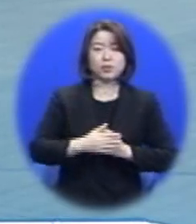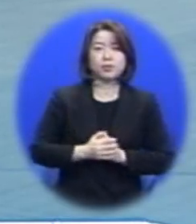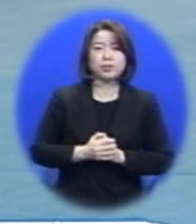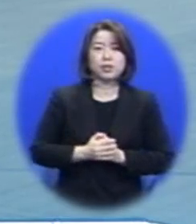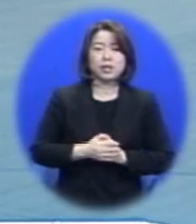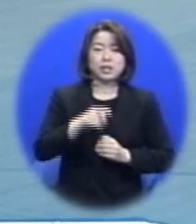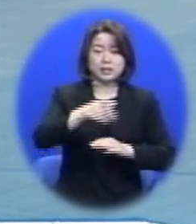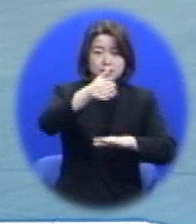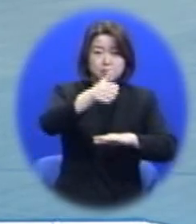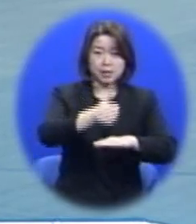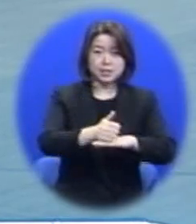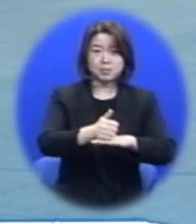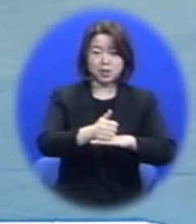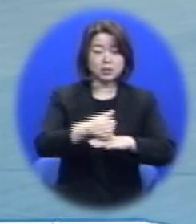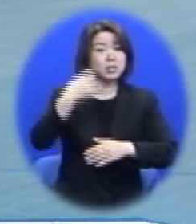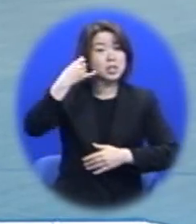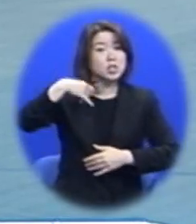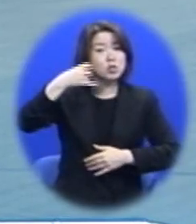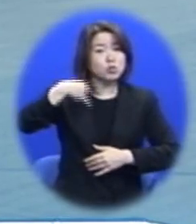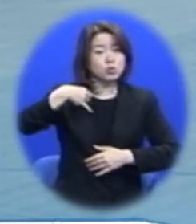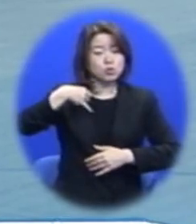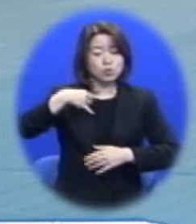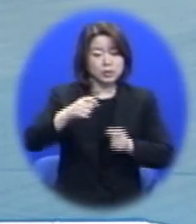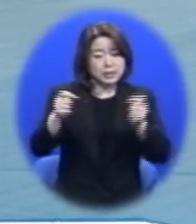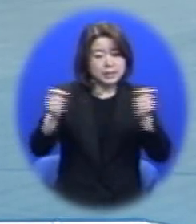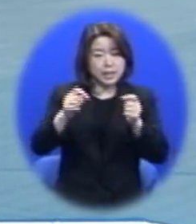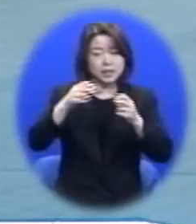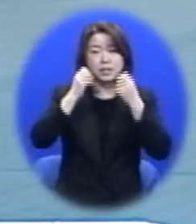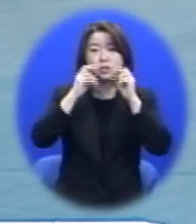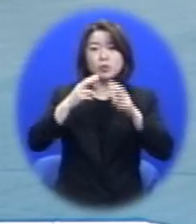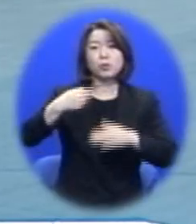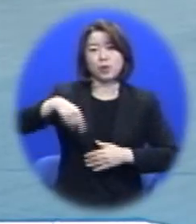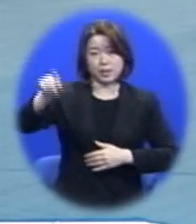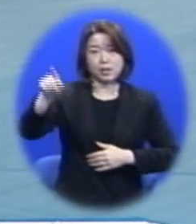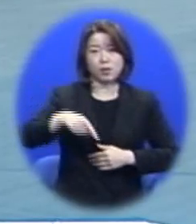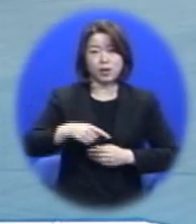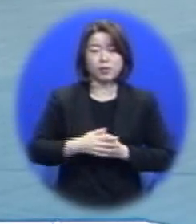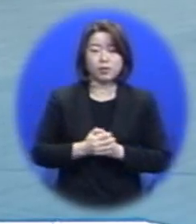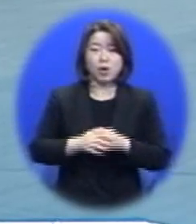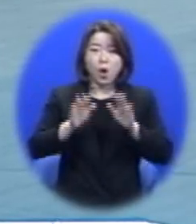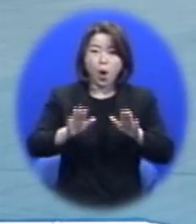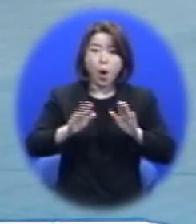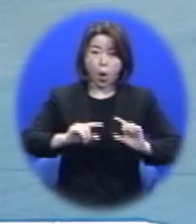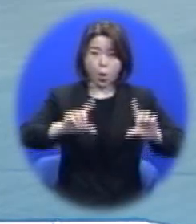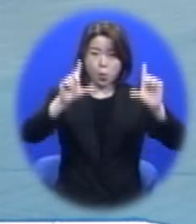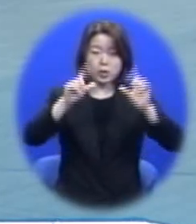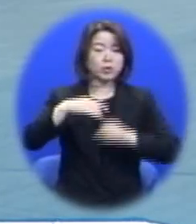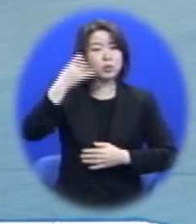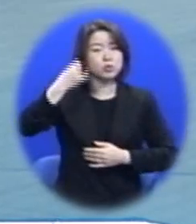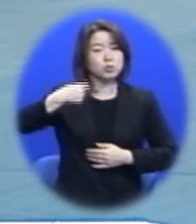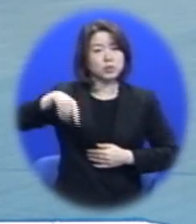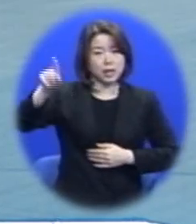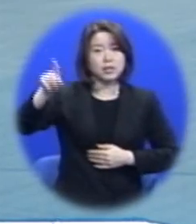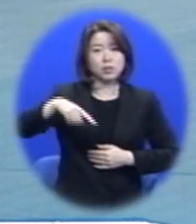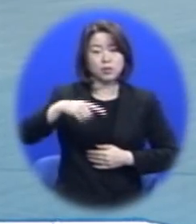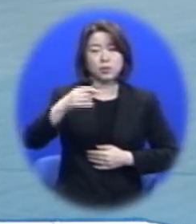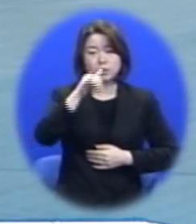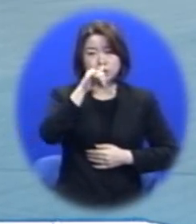그 마지막은 중국 단기 선교를 갔다 오는 것입니다. 올해도 중국 단기 선교를 다녀들